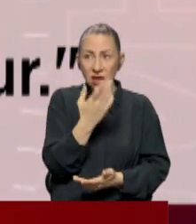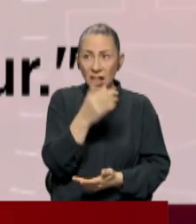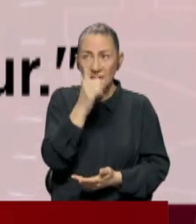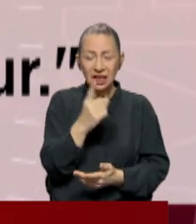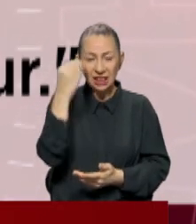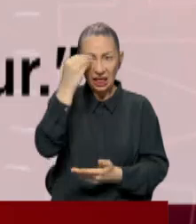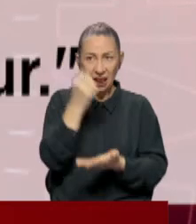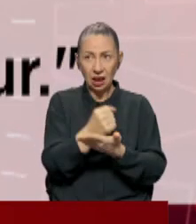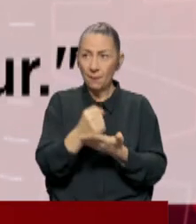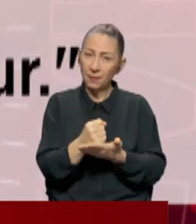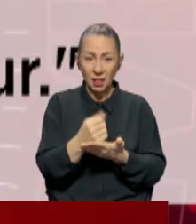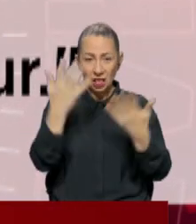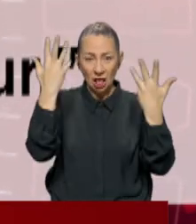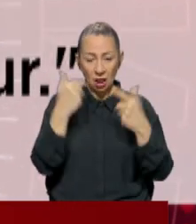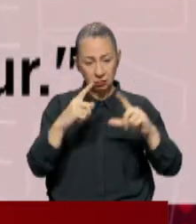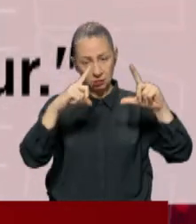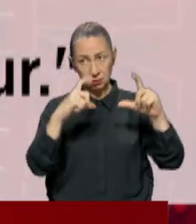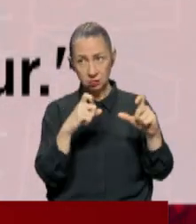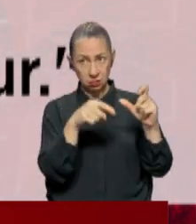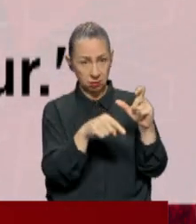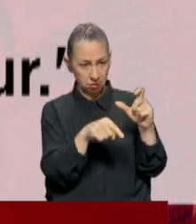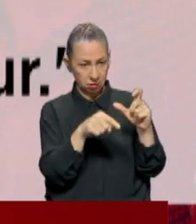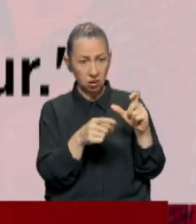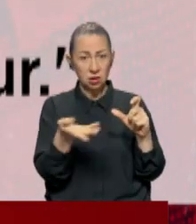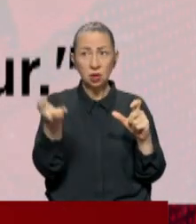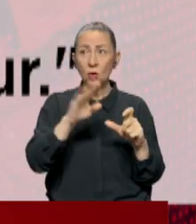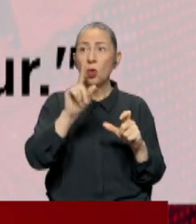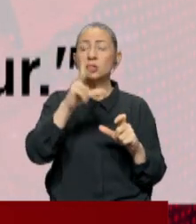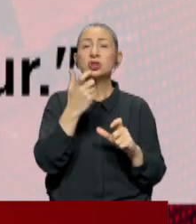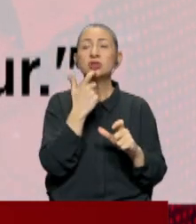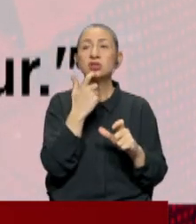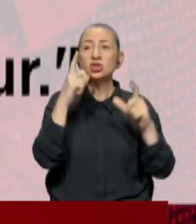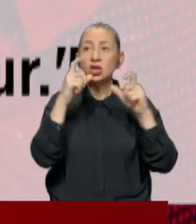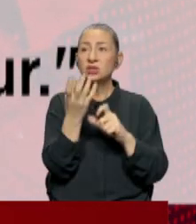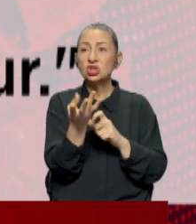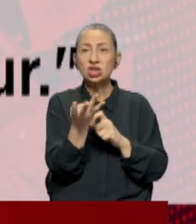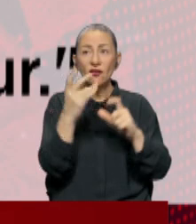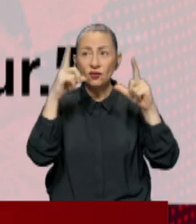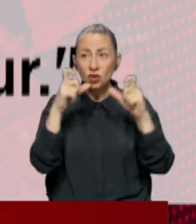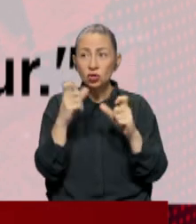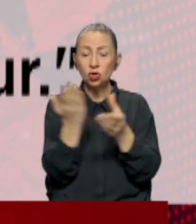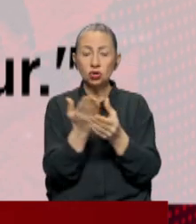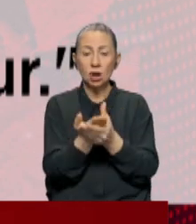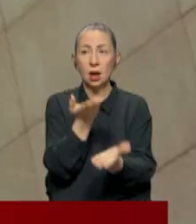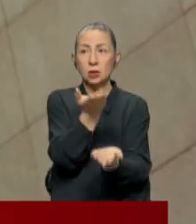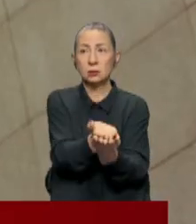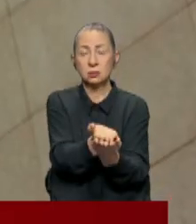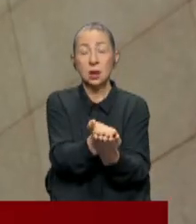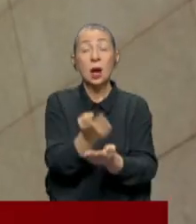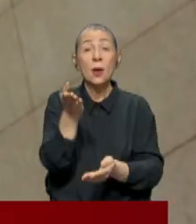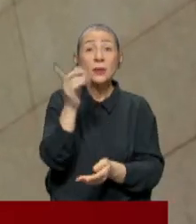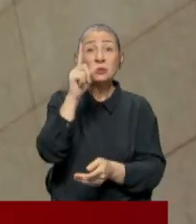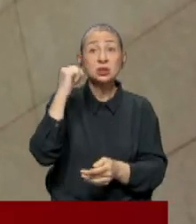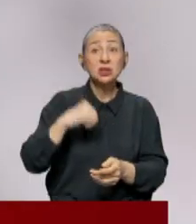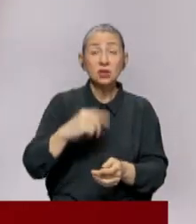ilk dini nikahı kıyıldığında gelinlik ile çekilen fotoğraflarını, daha sonra 13 yaşındayken çekilmiş nişan fotoğraflarını dosyaya sunmuştur. Başka